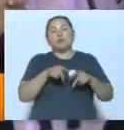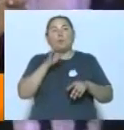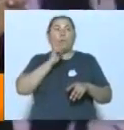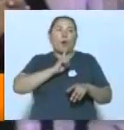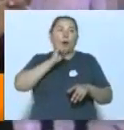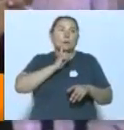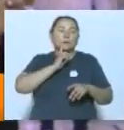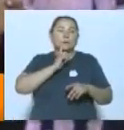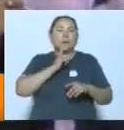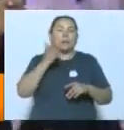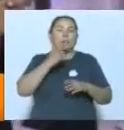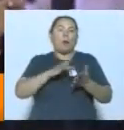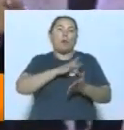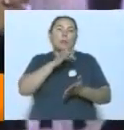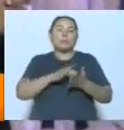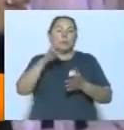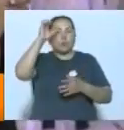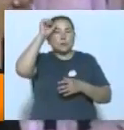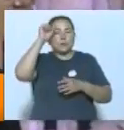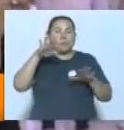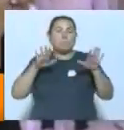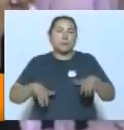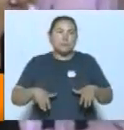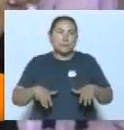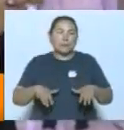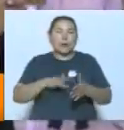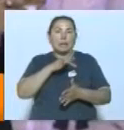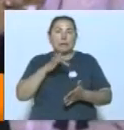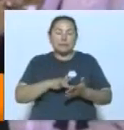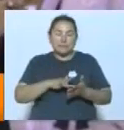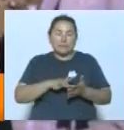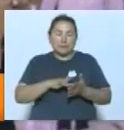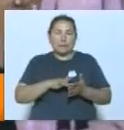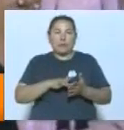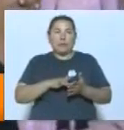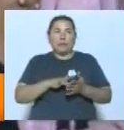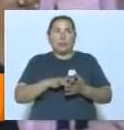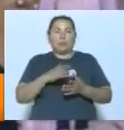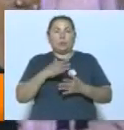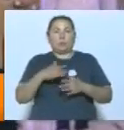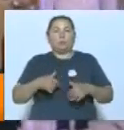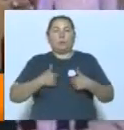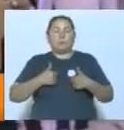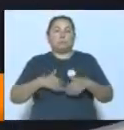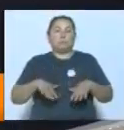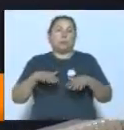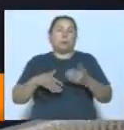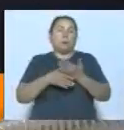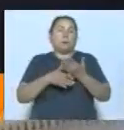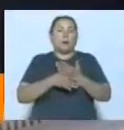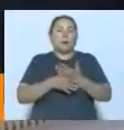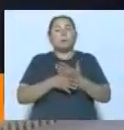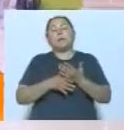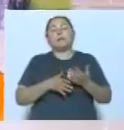жүрдім. Атырау қаласы Құлсары қаласына кеттім. 50 күннің үстінде уақыт қызмет атқардым.